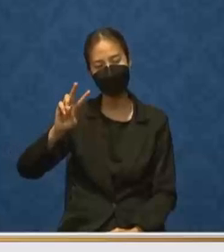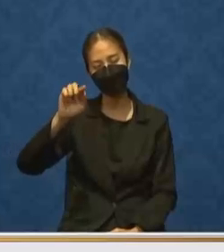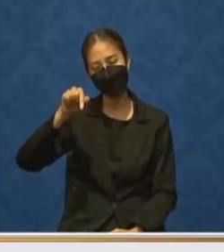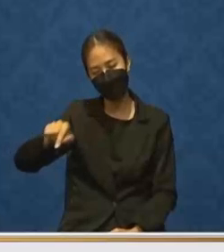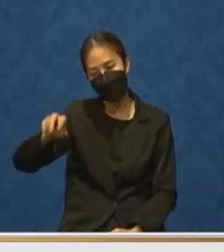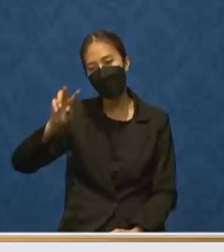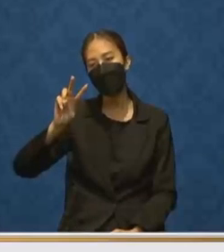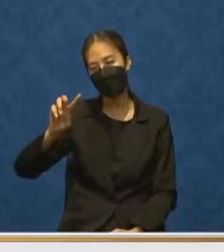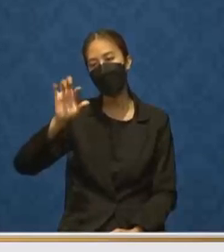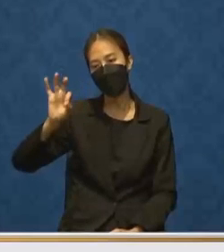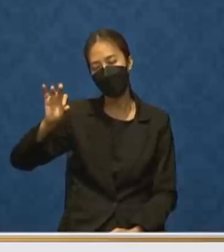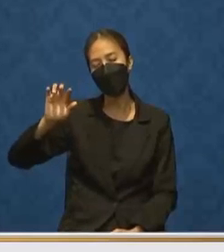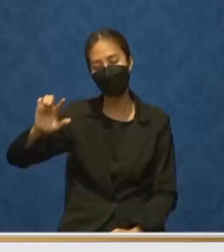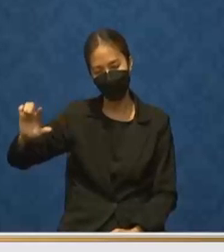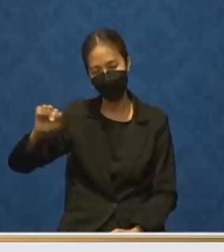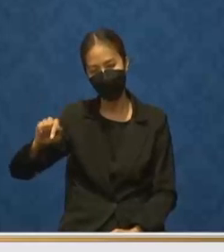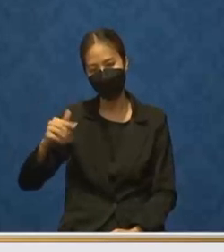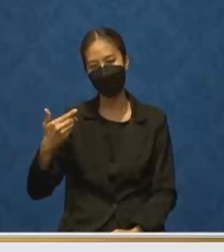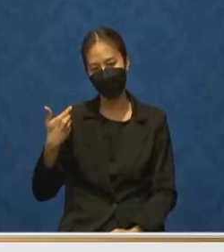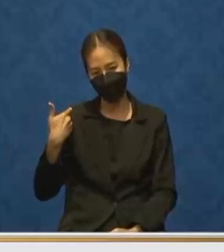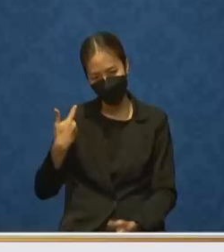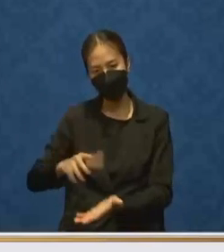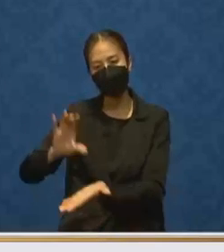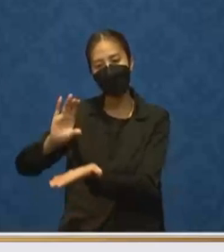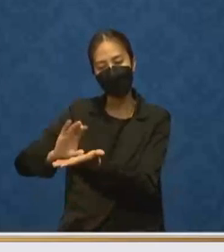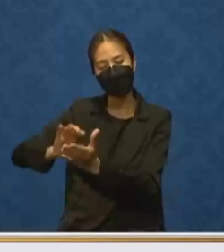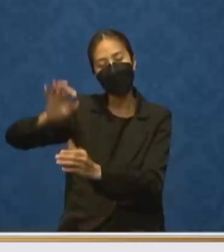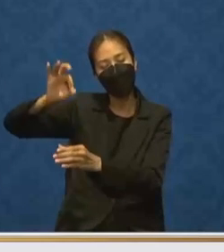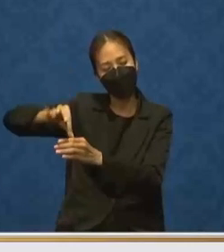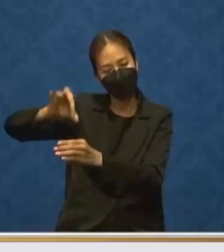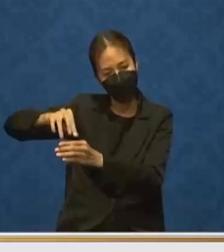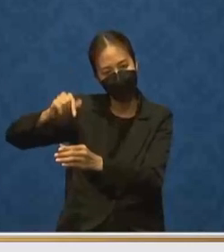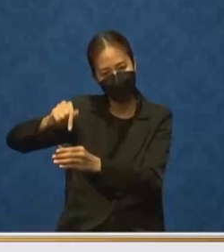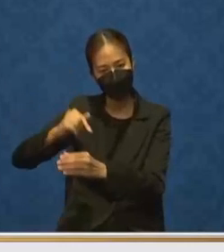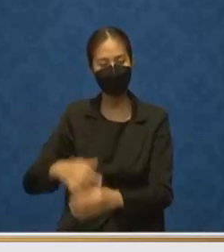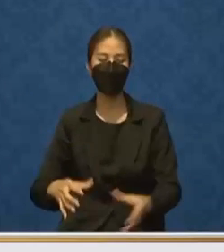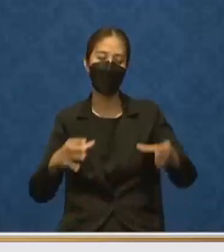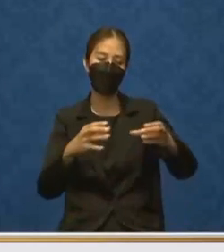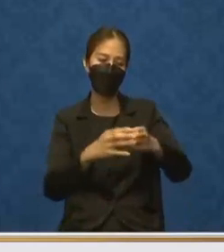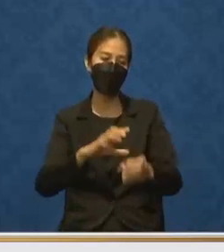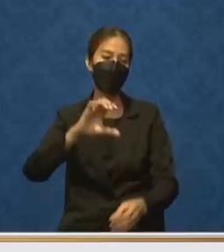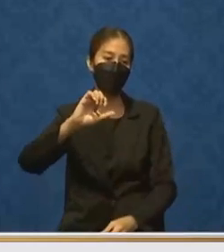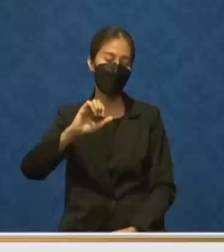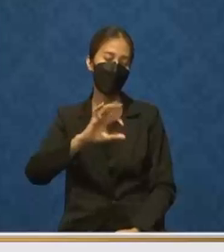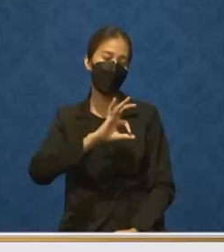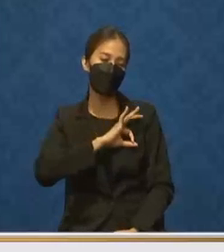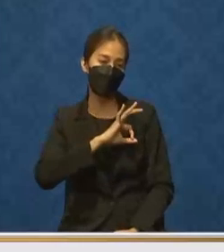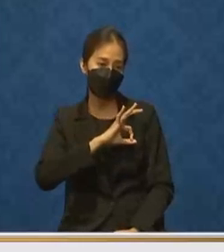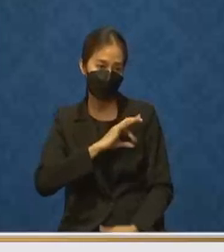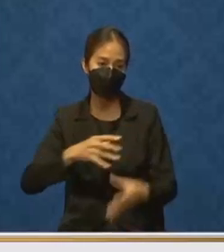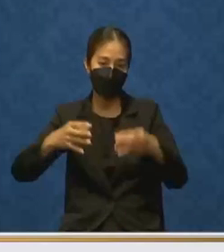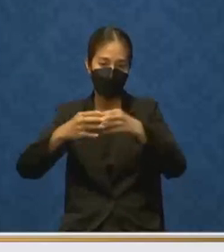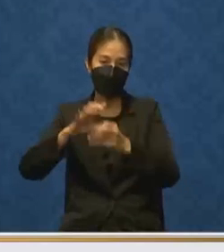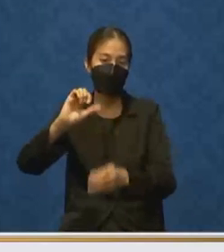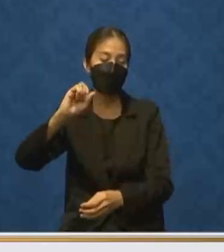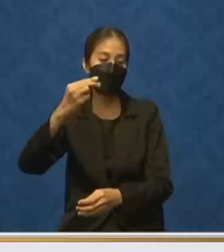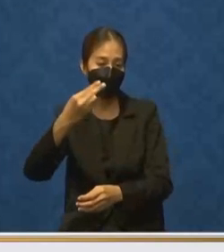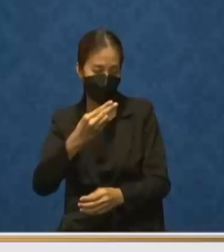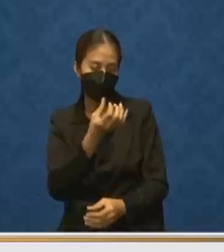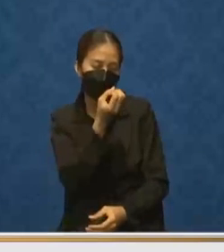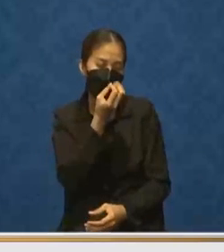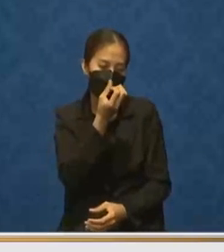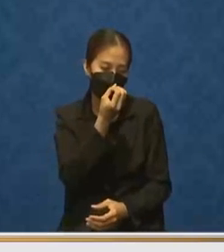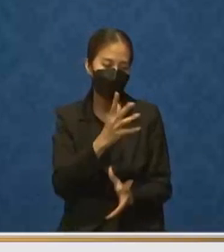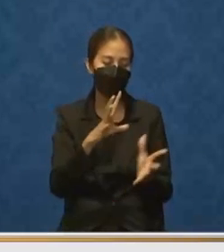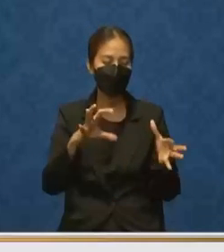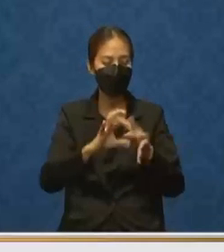2.92 ล้านคนผ่านกองทุนการออมแห่งชาติสมาชิกสหกรณ์และกลุ่มเกษตรกรได้รับการช่วยเหลือด้านการลดดอกเบี้ยเพื่อการเกษตร